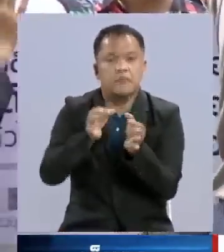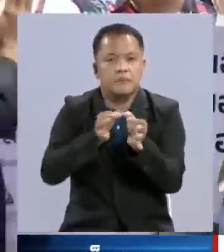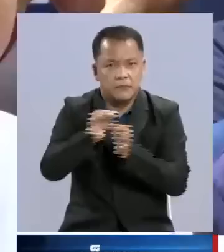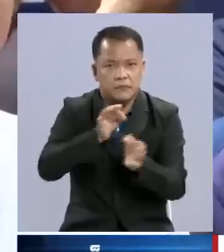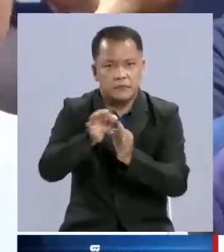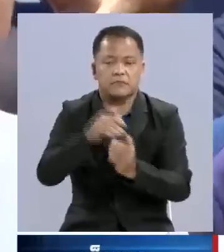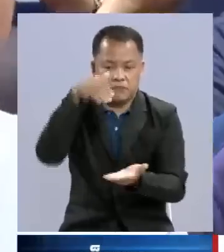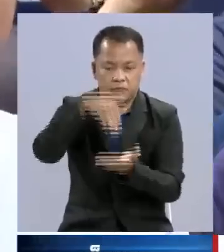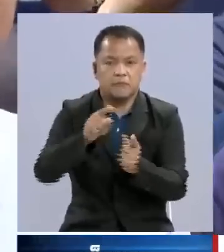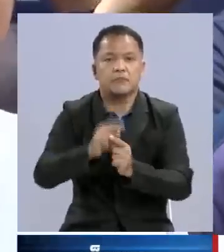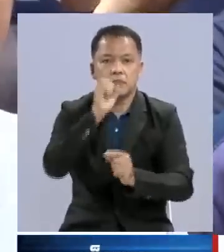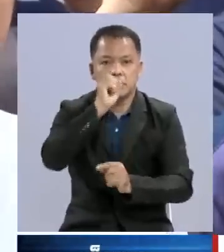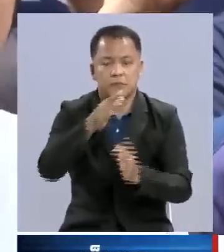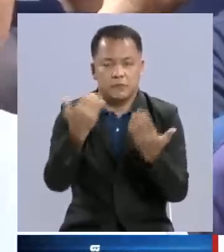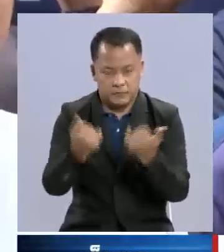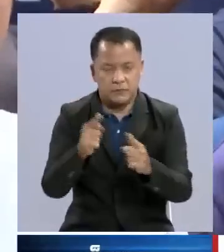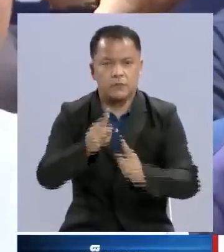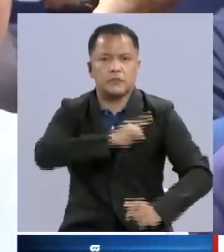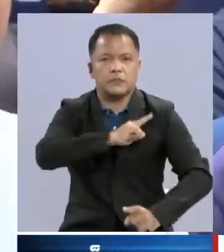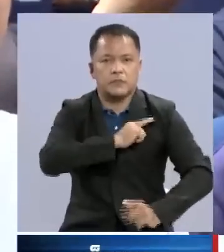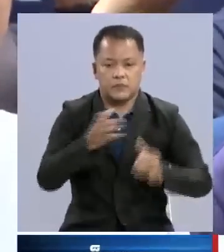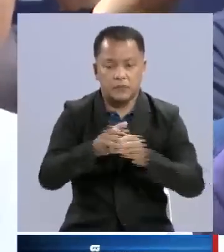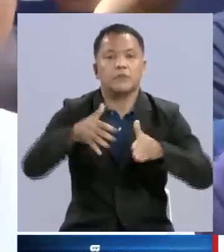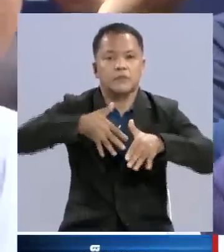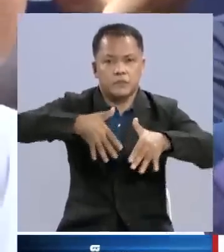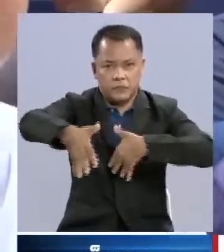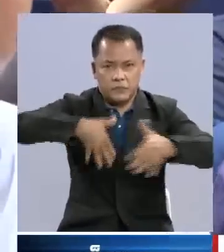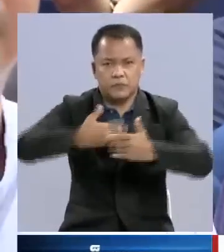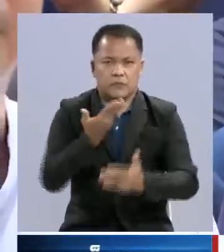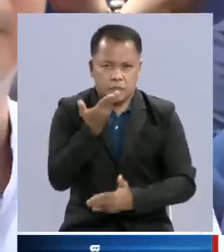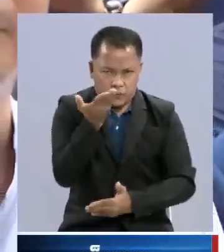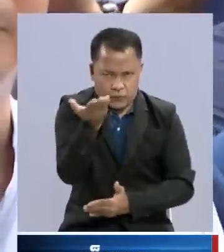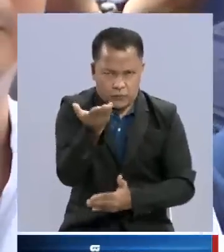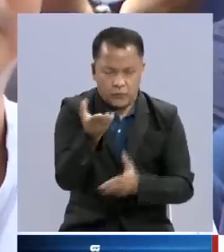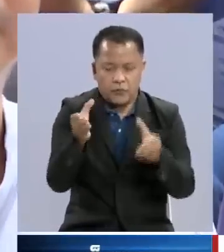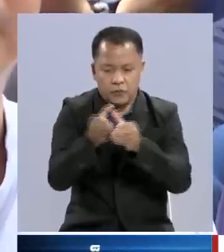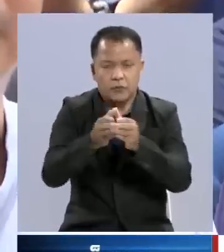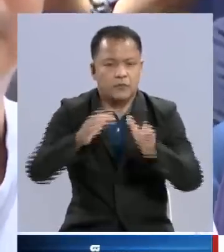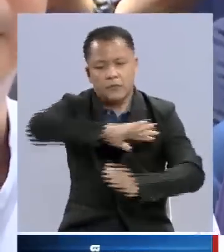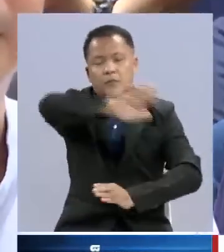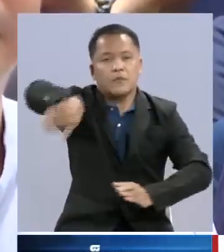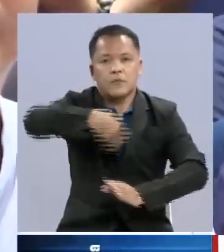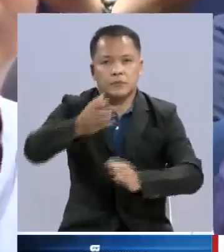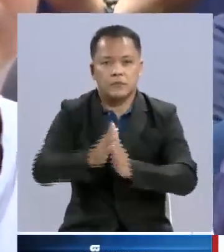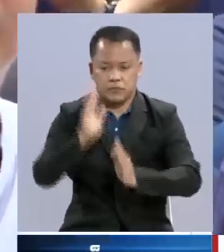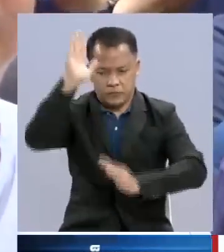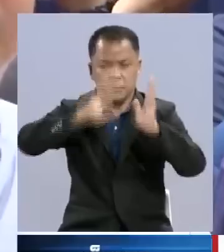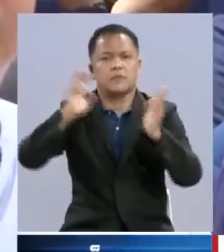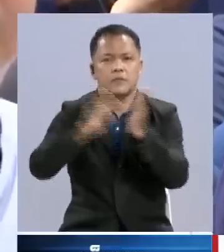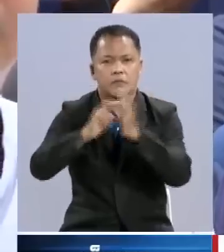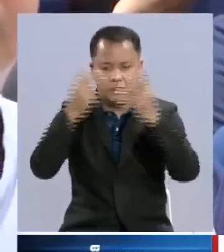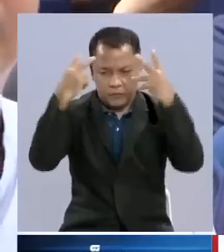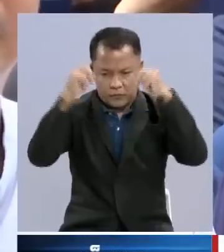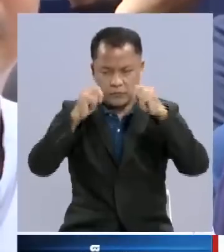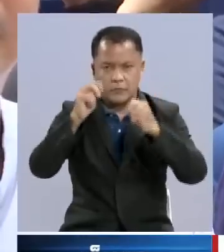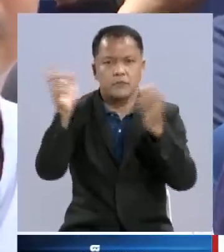ดยืนครับระบุว่าในฐานะภาคประชาชนขอเรียกร้องต่อพรรคการเมืองทั้งหมดให้โหวตรับรองนายกที่ม